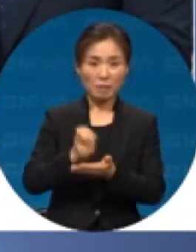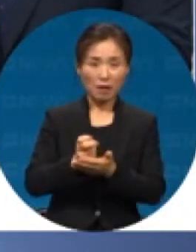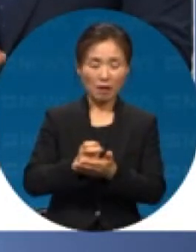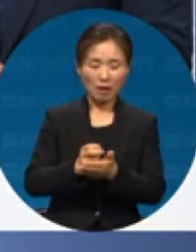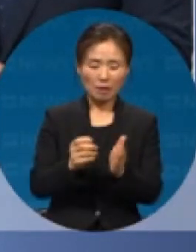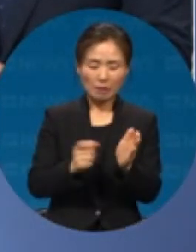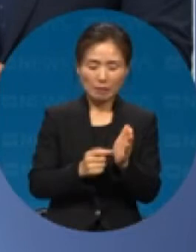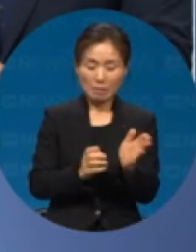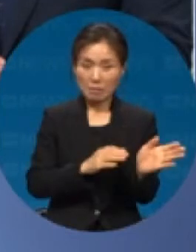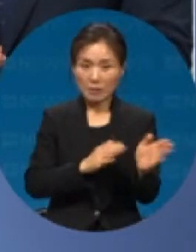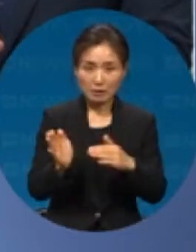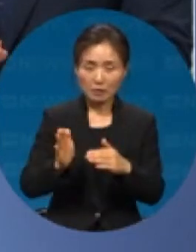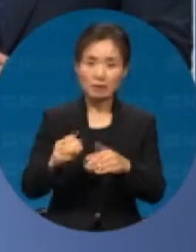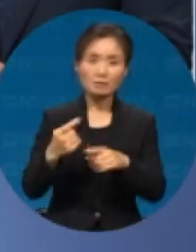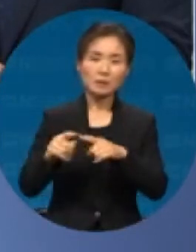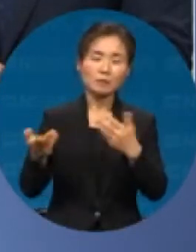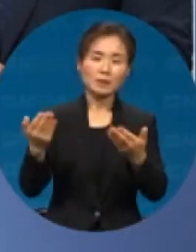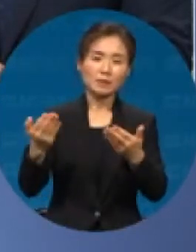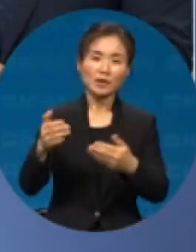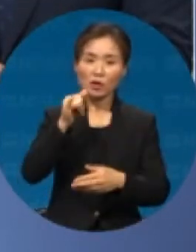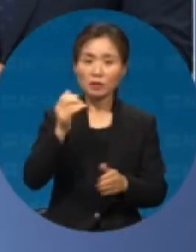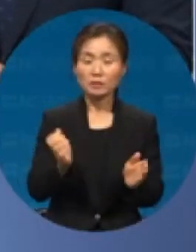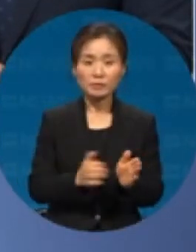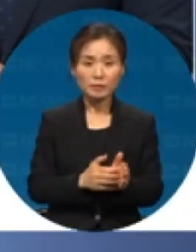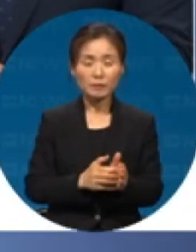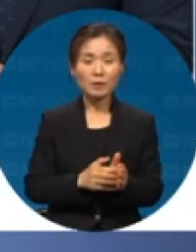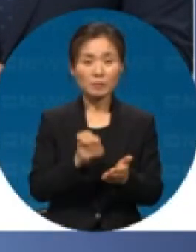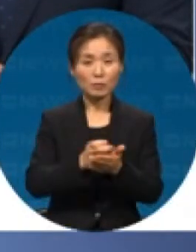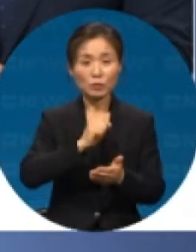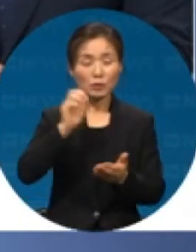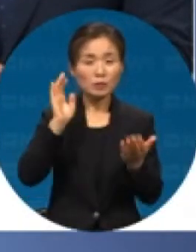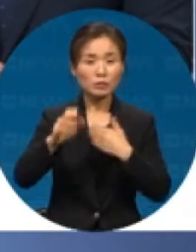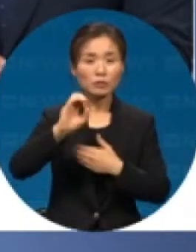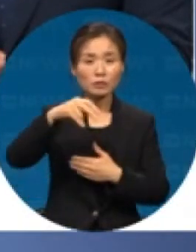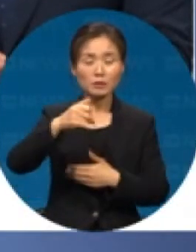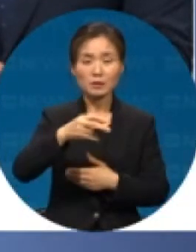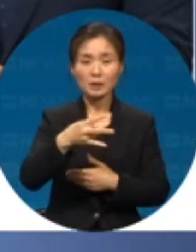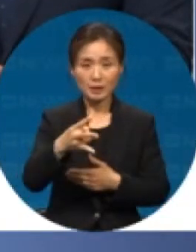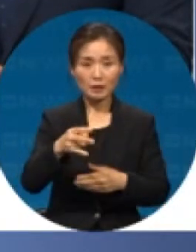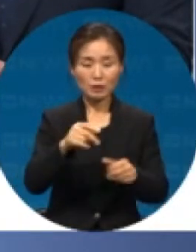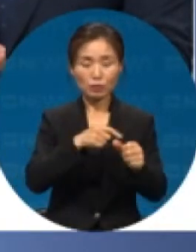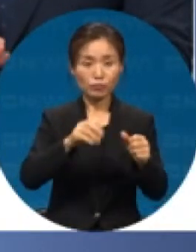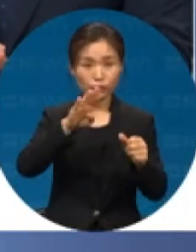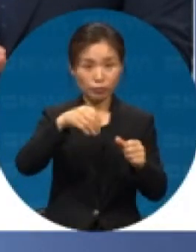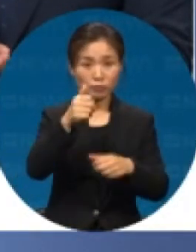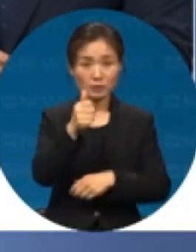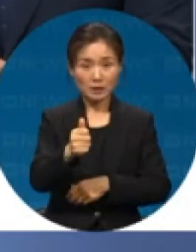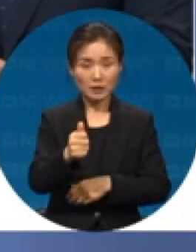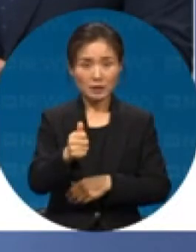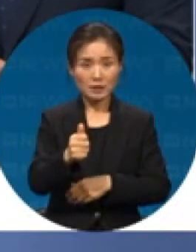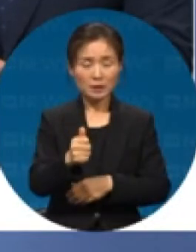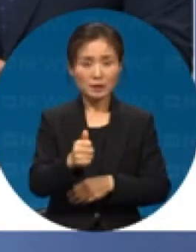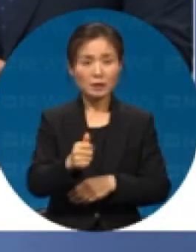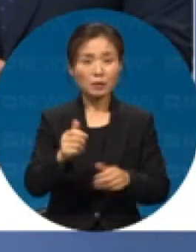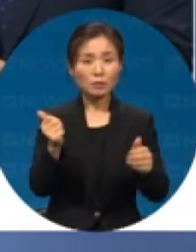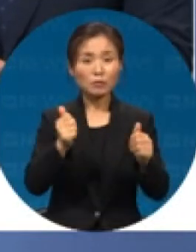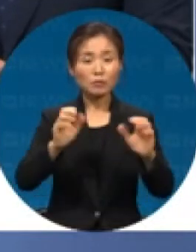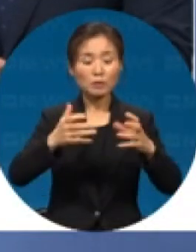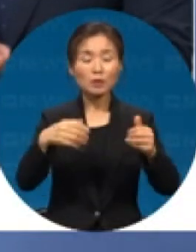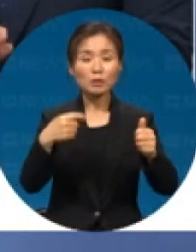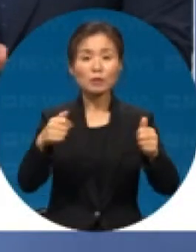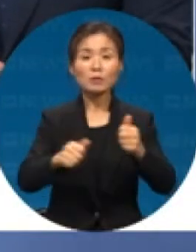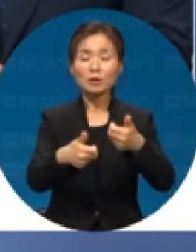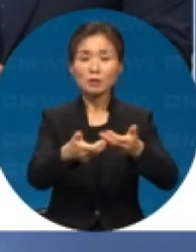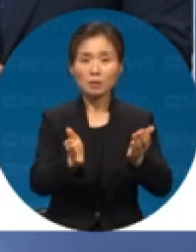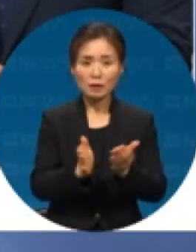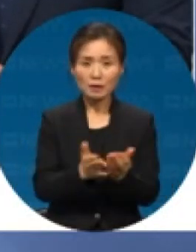높였습니다 법안이 통과 랜디 유 운의 부총리 겸 교육부 장관은 국가 규 비가 일관된 교육 정책 추진을 위한